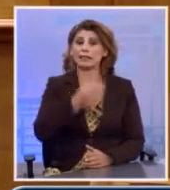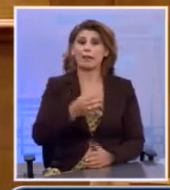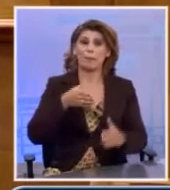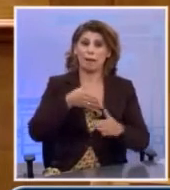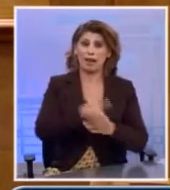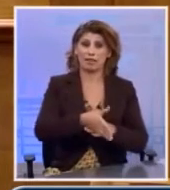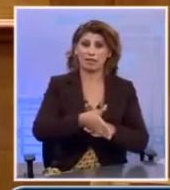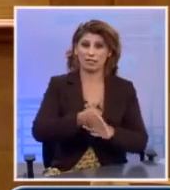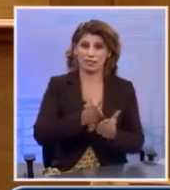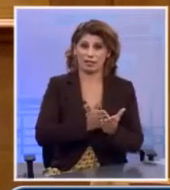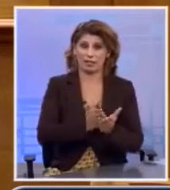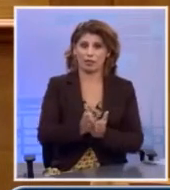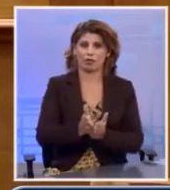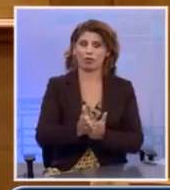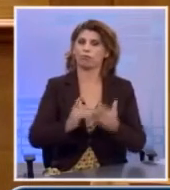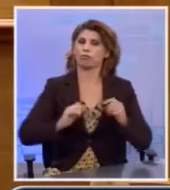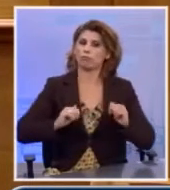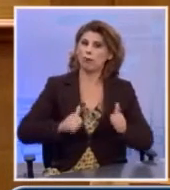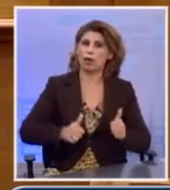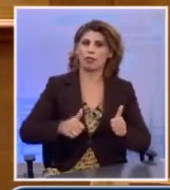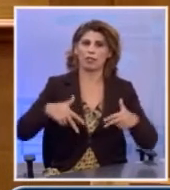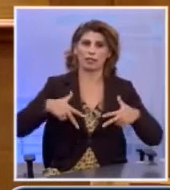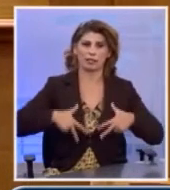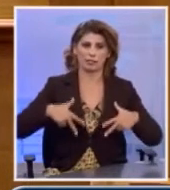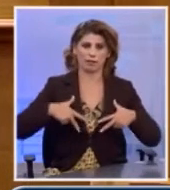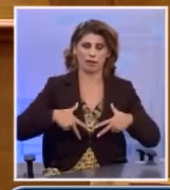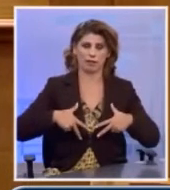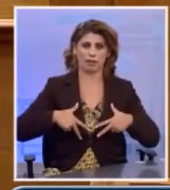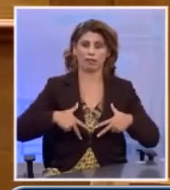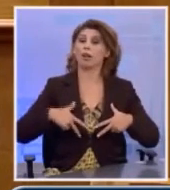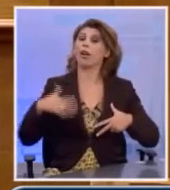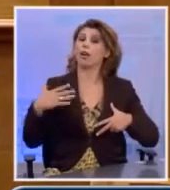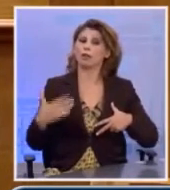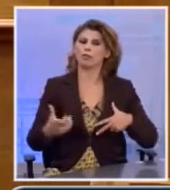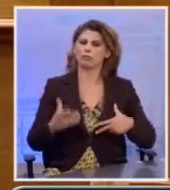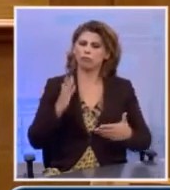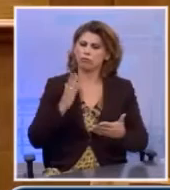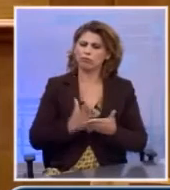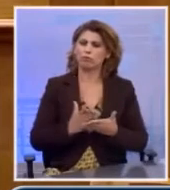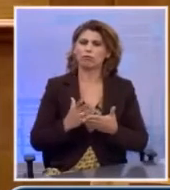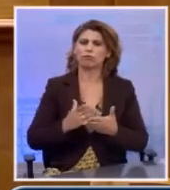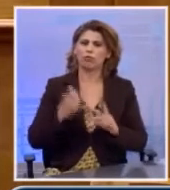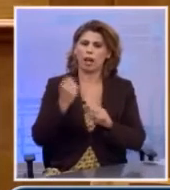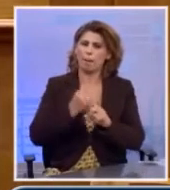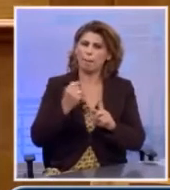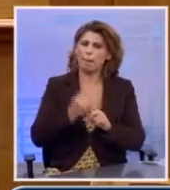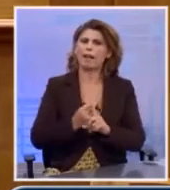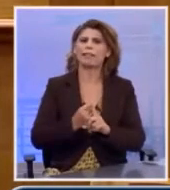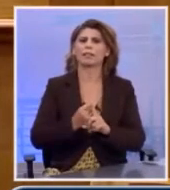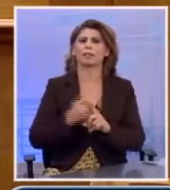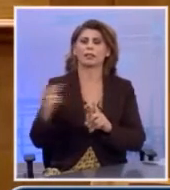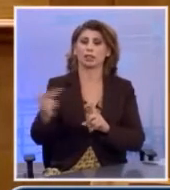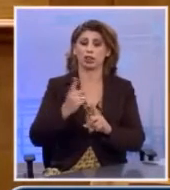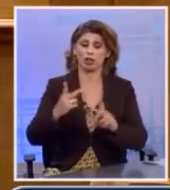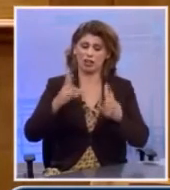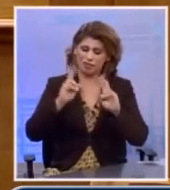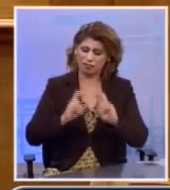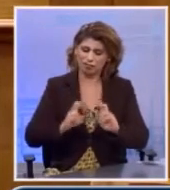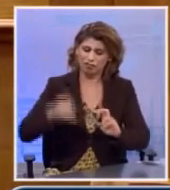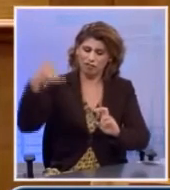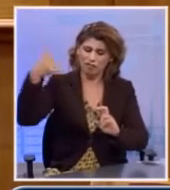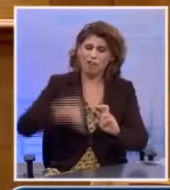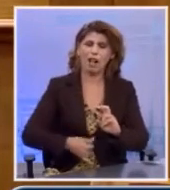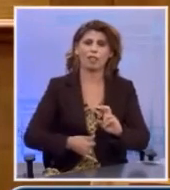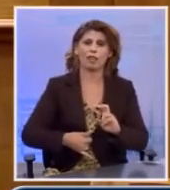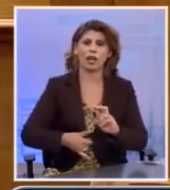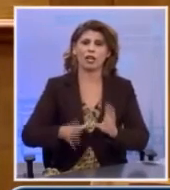δικαιοσύνη την βούληση αυτής της κυβέρνησης, που είναι και αυθεντική απέτηση της κοινωνίας να διερευνηθούν σε βάθος